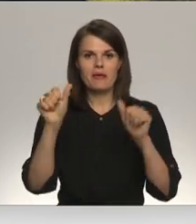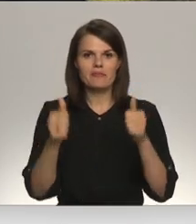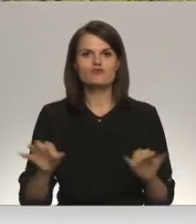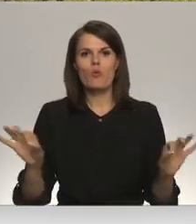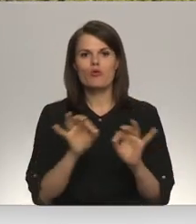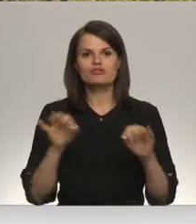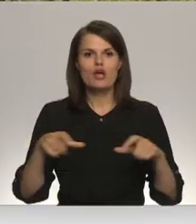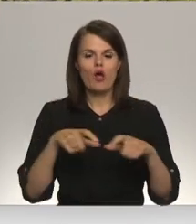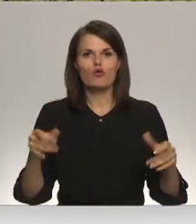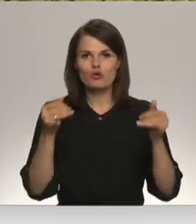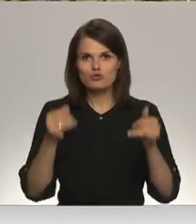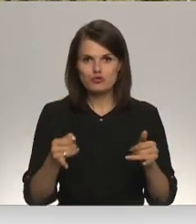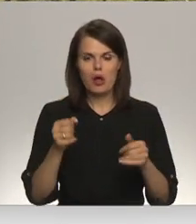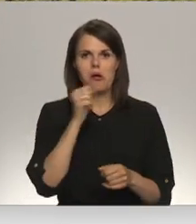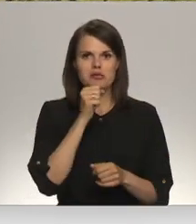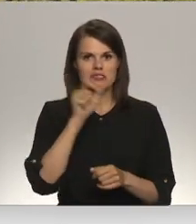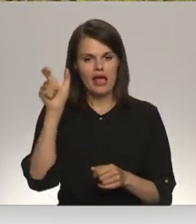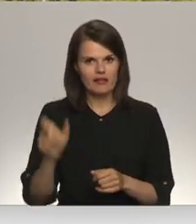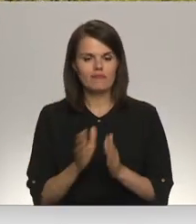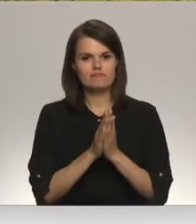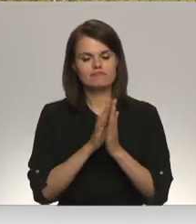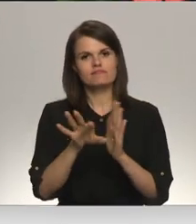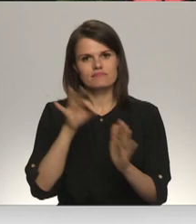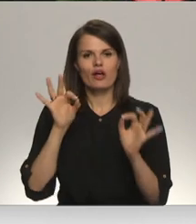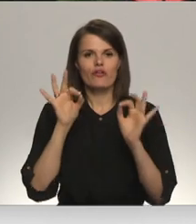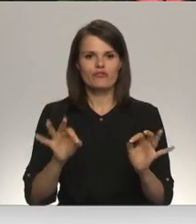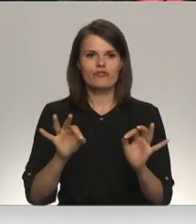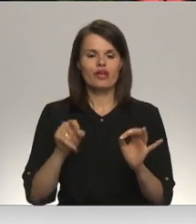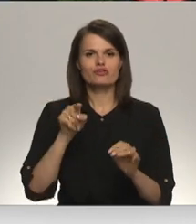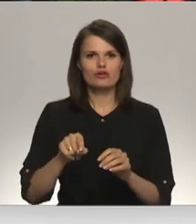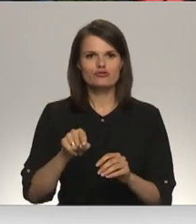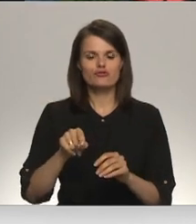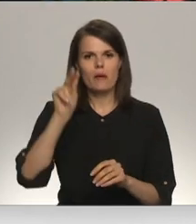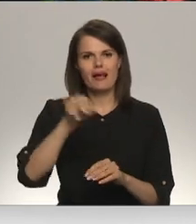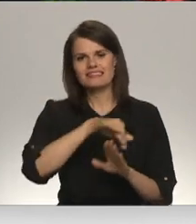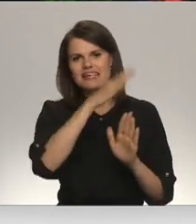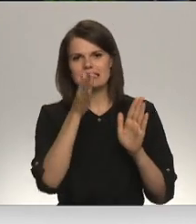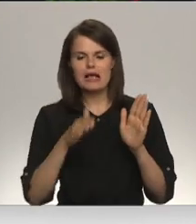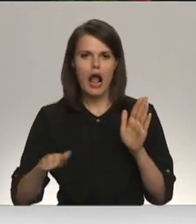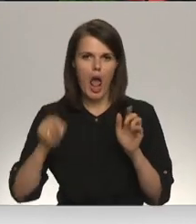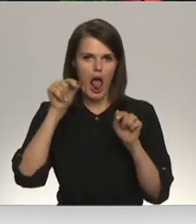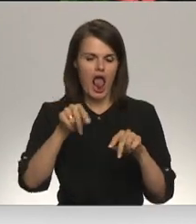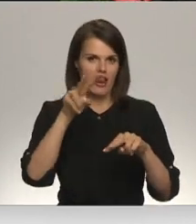muzikālo soliņu, mūziķis tam lūdz izvēlēties tieši Baznīcas kalnu.